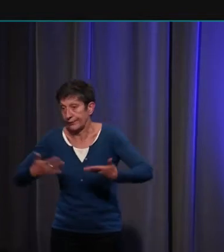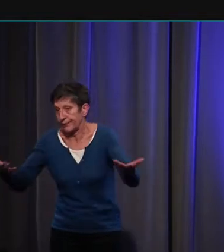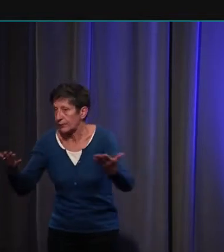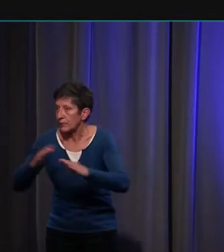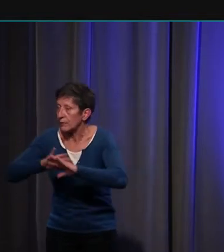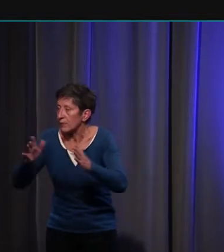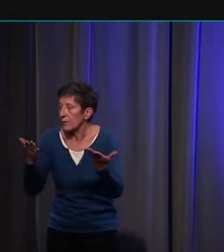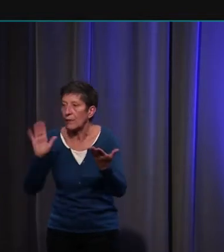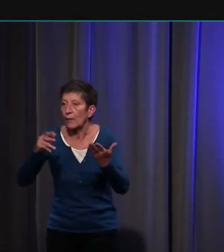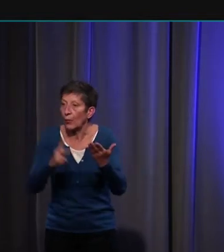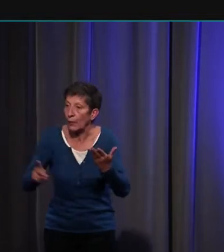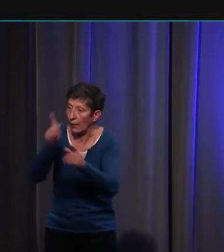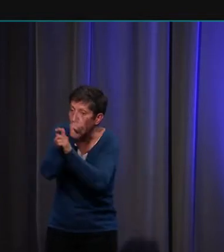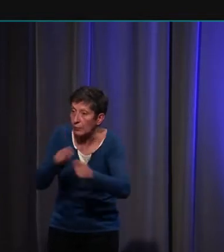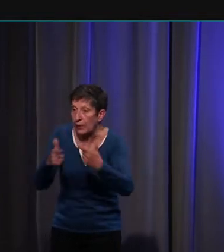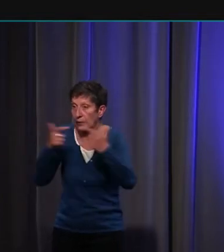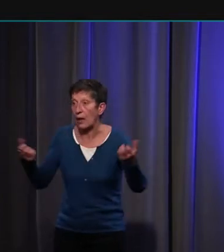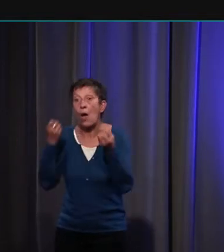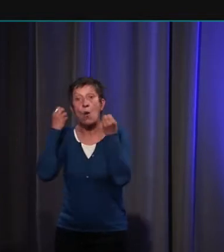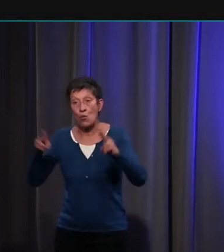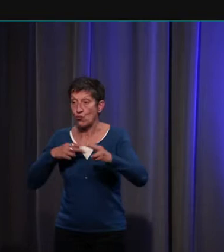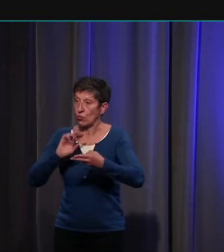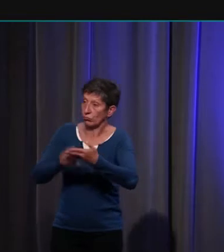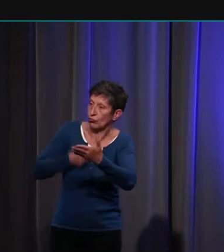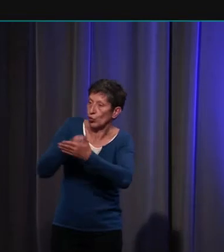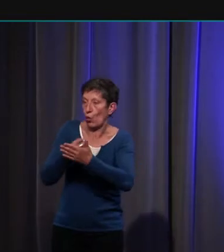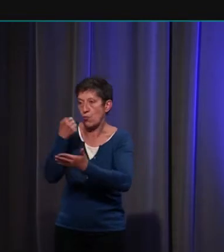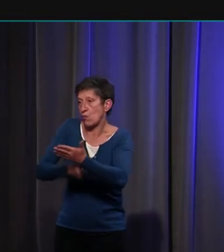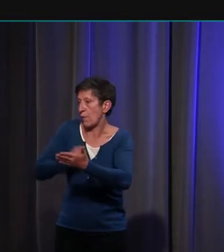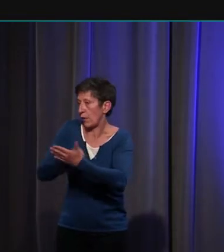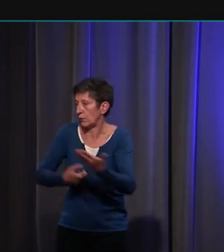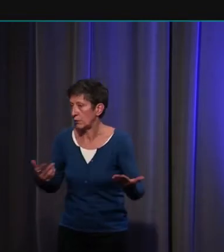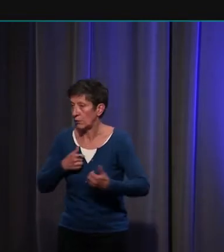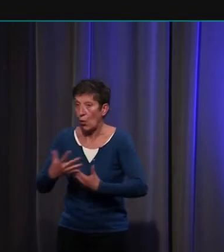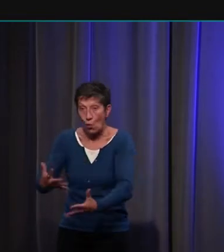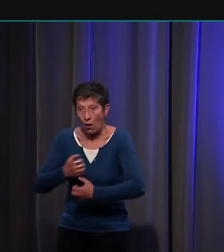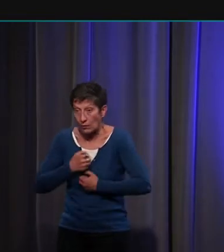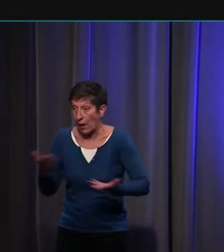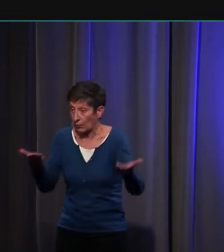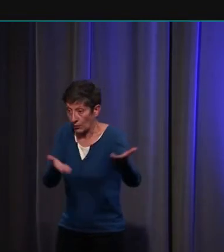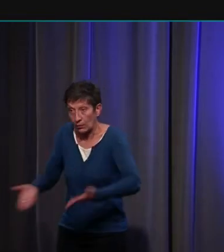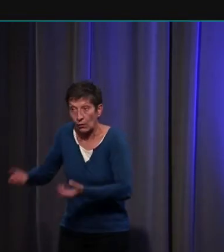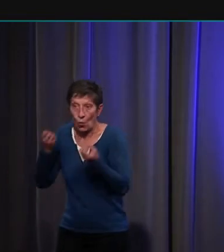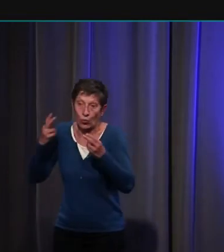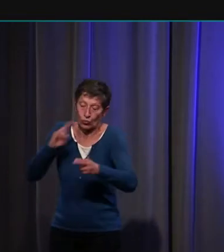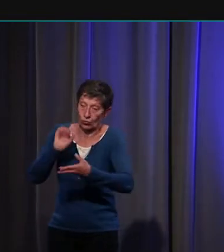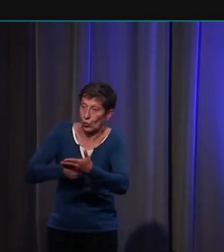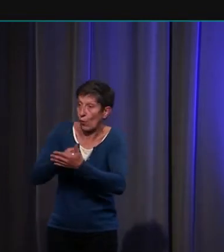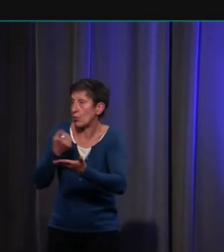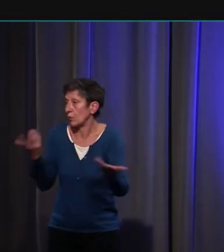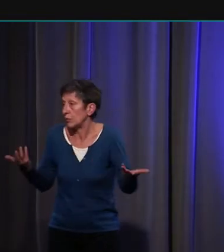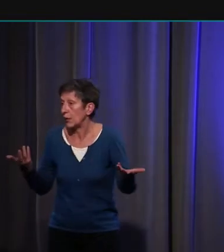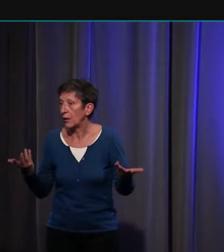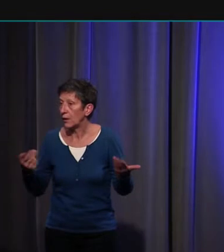et c soit vous dites je me bats jusqu'au bout c'est à vos risques et périls parce que là prendre un